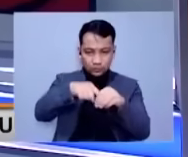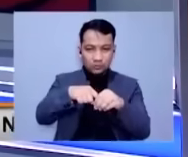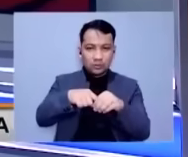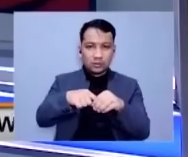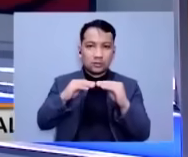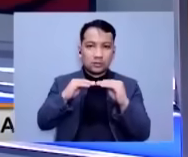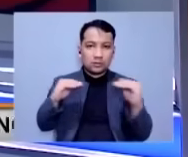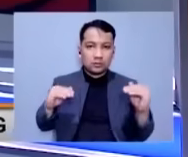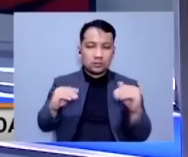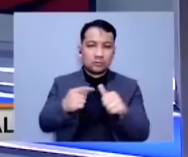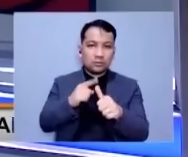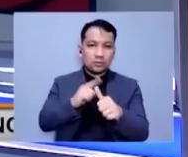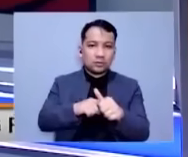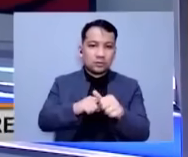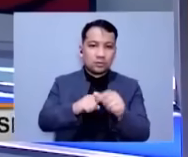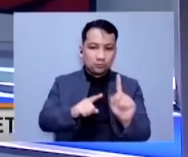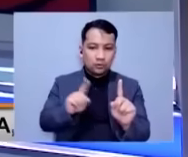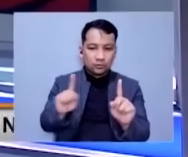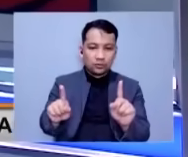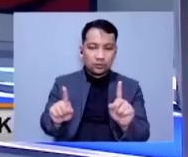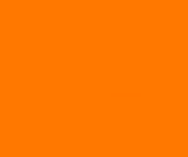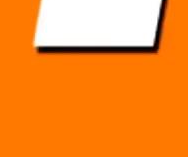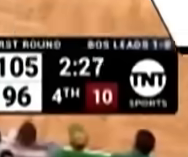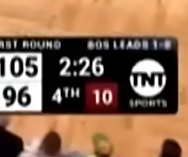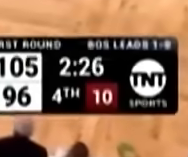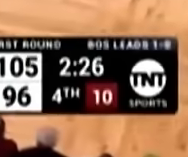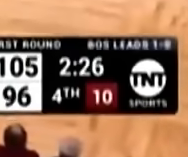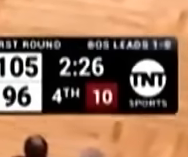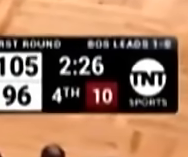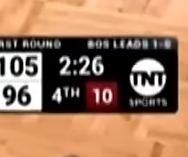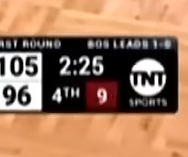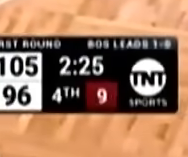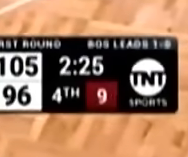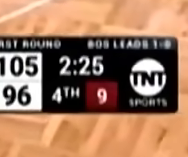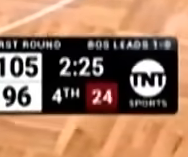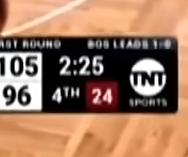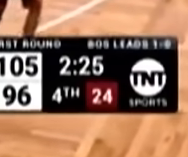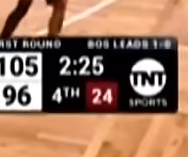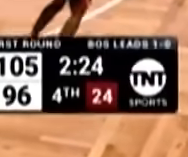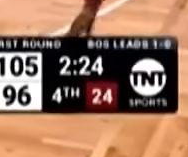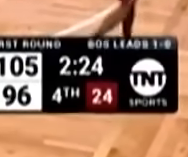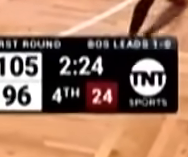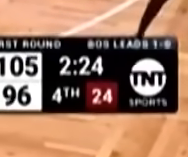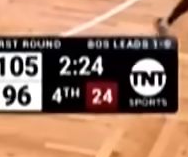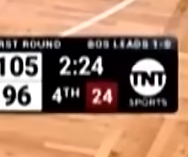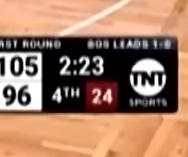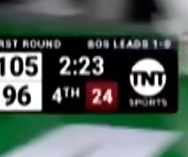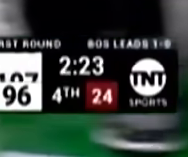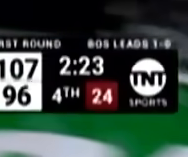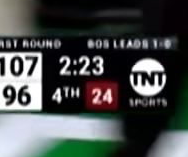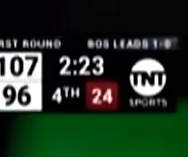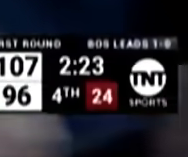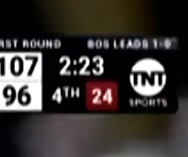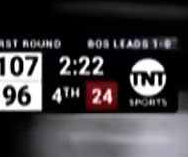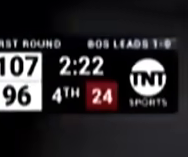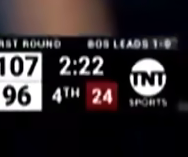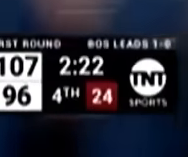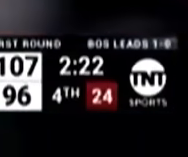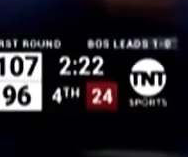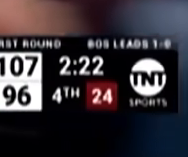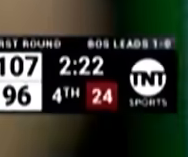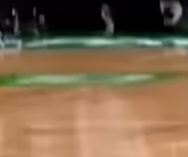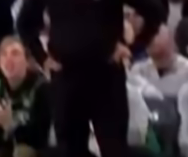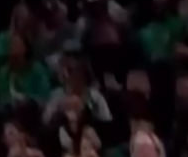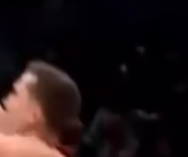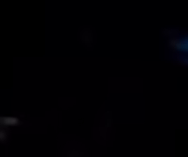first round series kontra Boston Celtics. Anim sa 23 na yan ang galing kay Tyler Hero na nagtala ng game-high 24